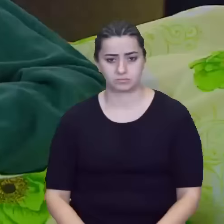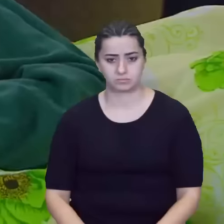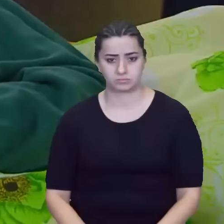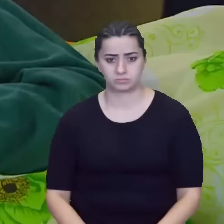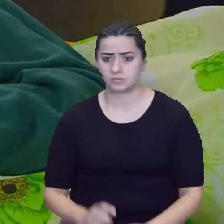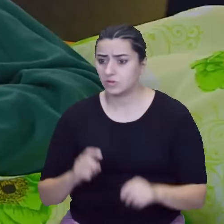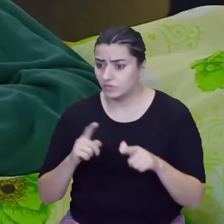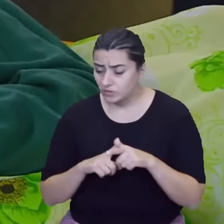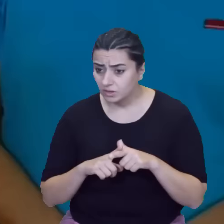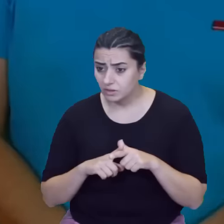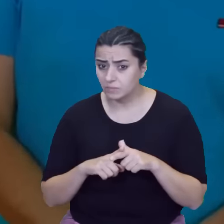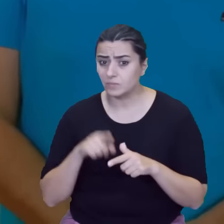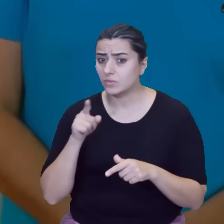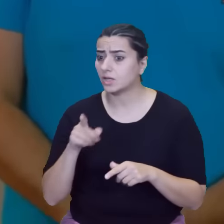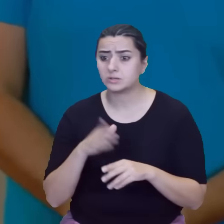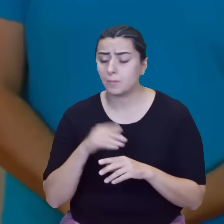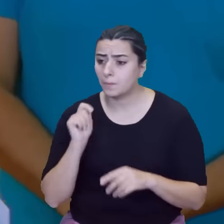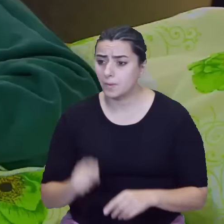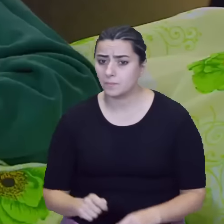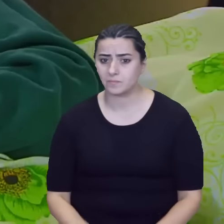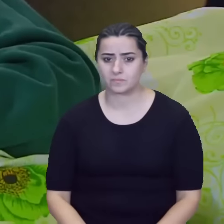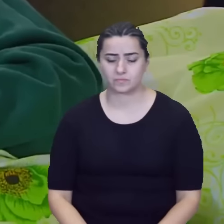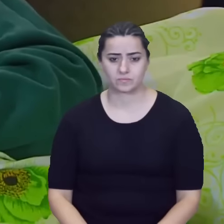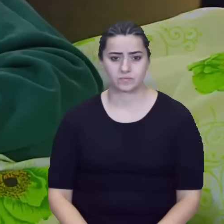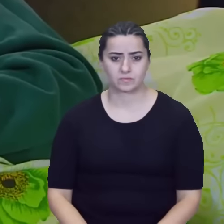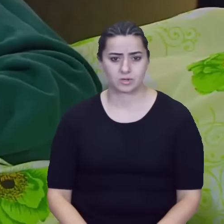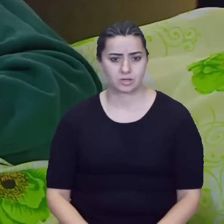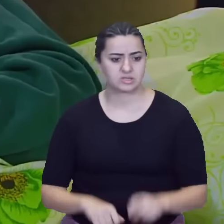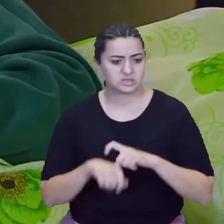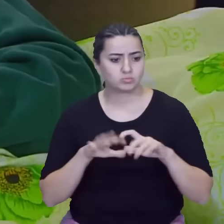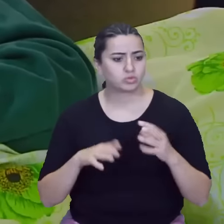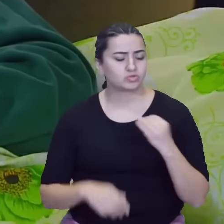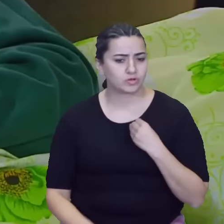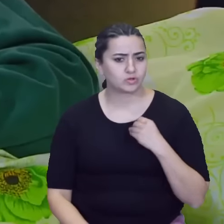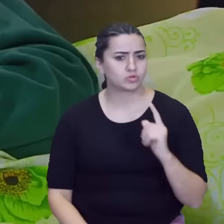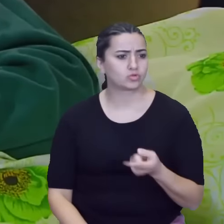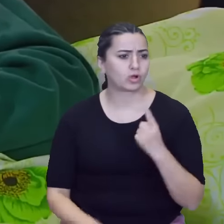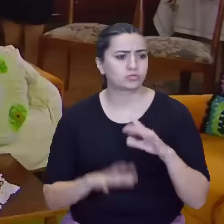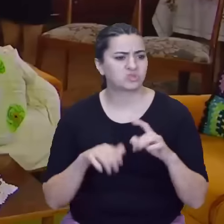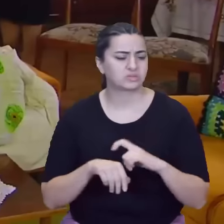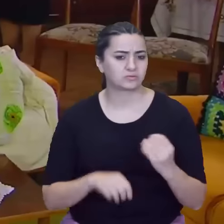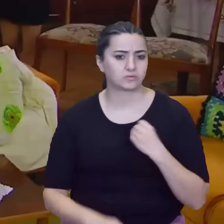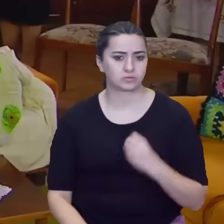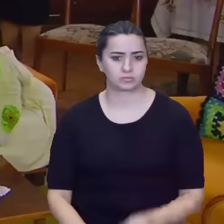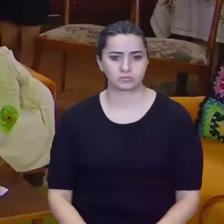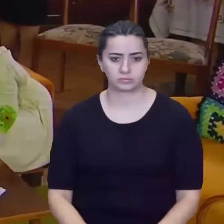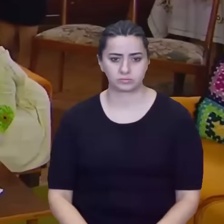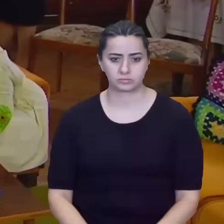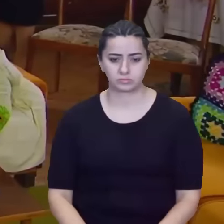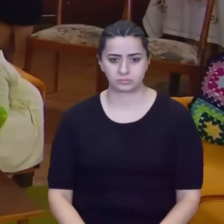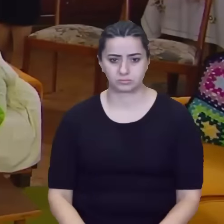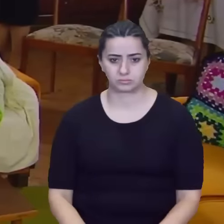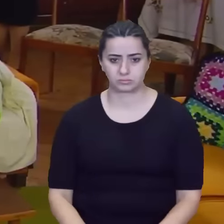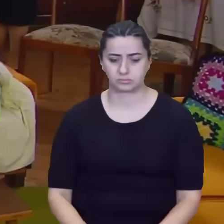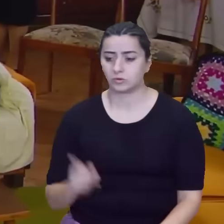Fethi, sen neden yaptın? Asabım bozuyordu. Çok acayip asabım bozuyordu. Ama o